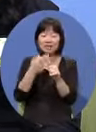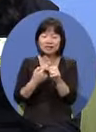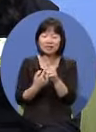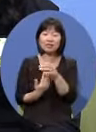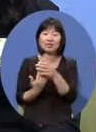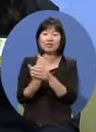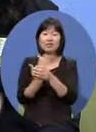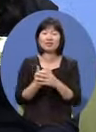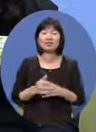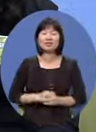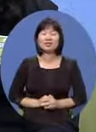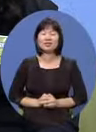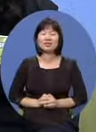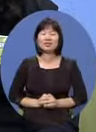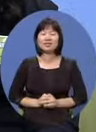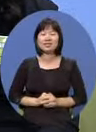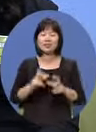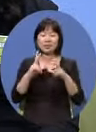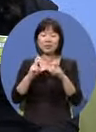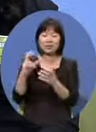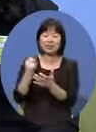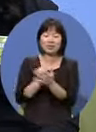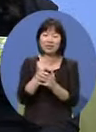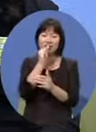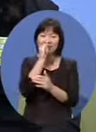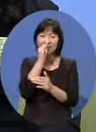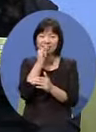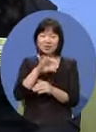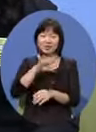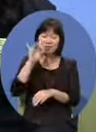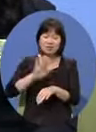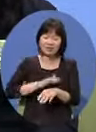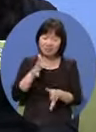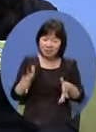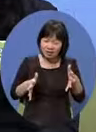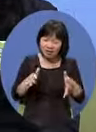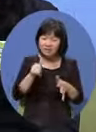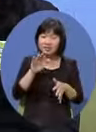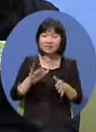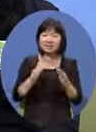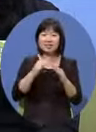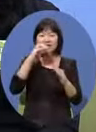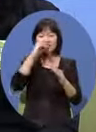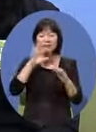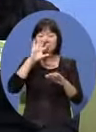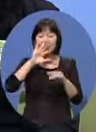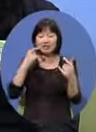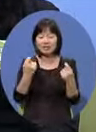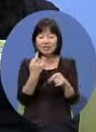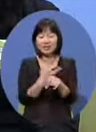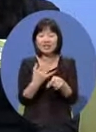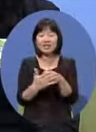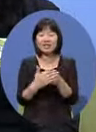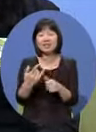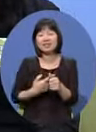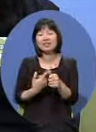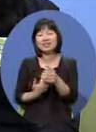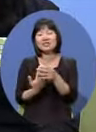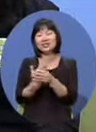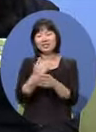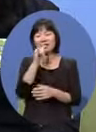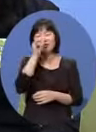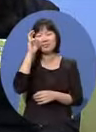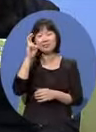자연스럽게. 그러니까 그 공 가지고도 우리 맨 처음 못했거든요. 집에서 그냥 연습하듯이 이렇게 하니까 좀 자연스럽게